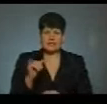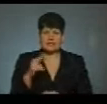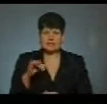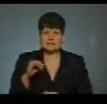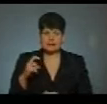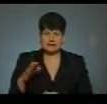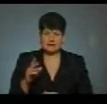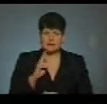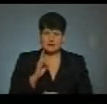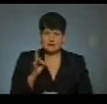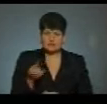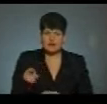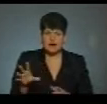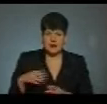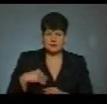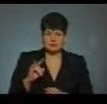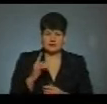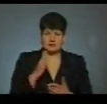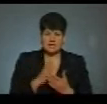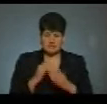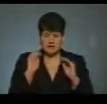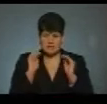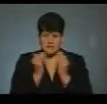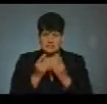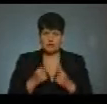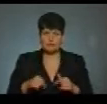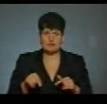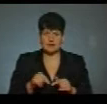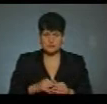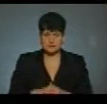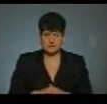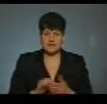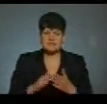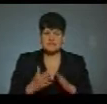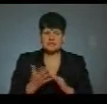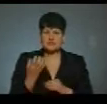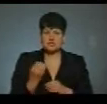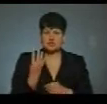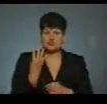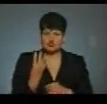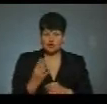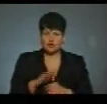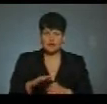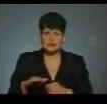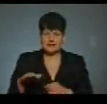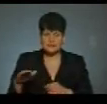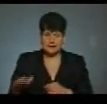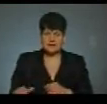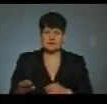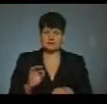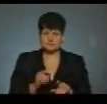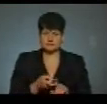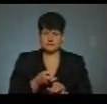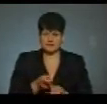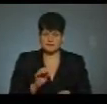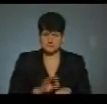Кременецького району. Вона разом із дитиною перебуває в реанімаційному відділенні лікарні. Стан ще чотирьох дітей з діагнозом COVID-19, які лікуються